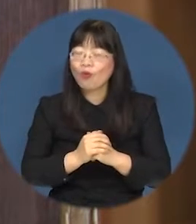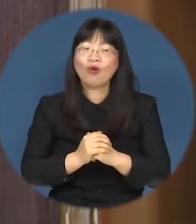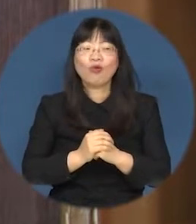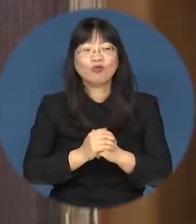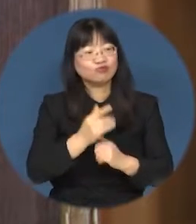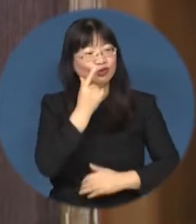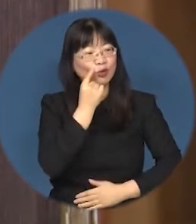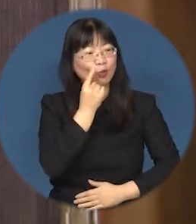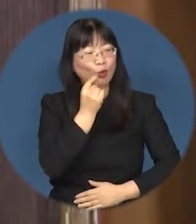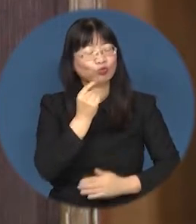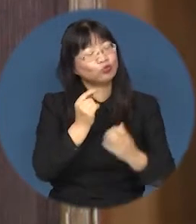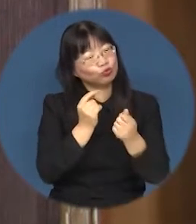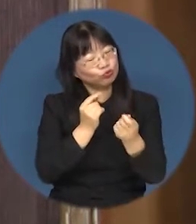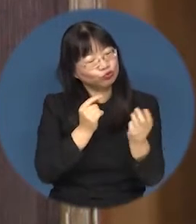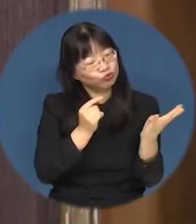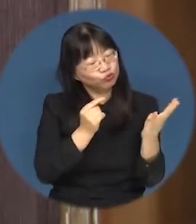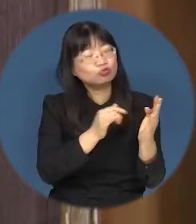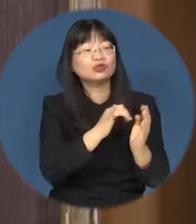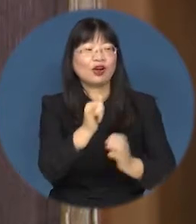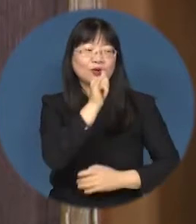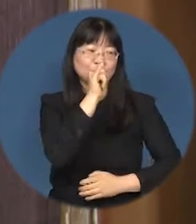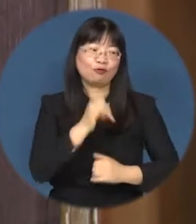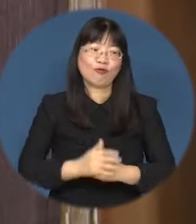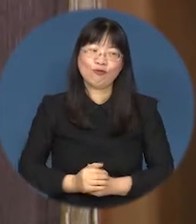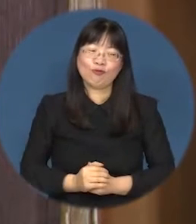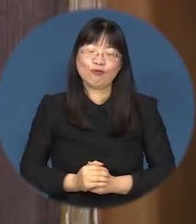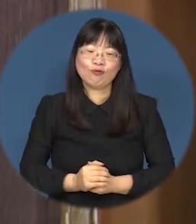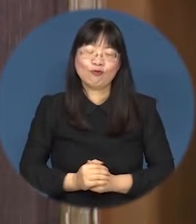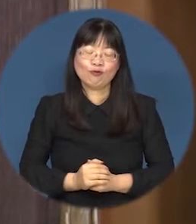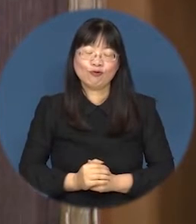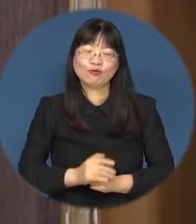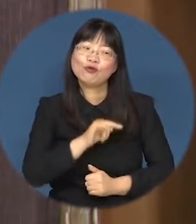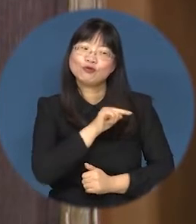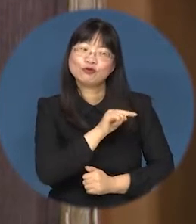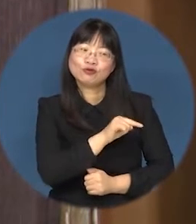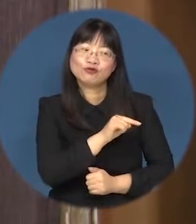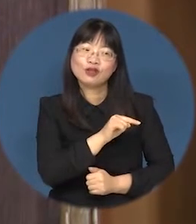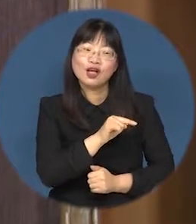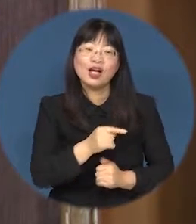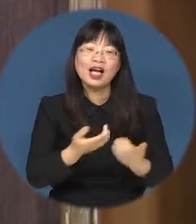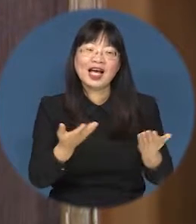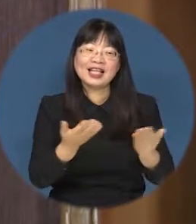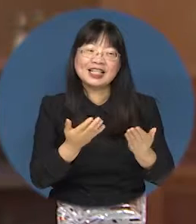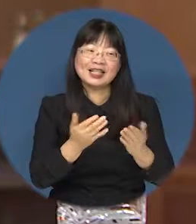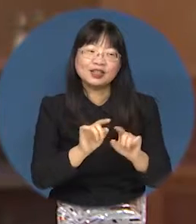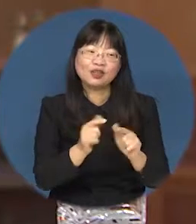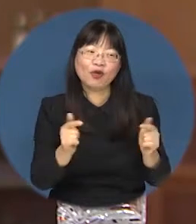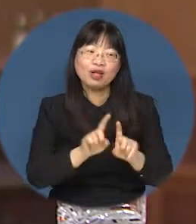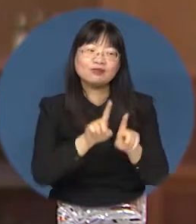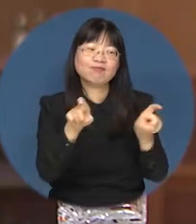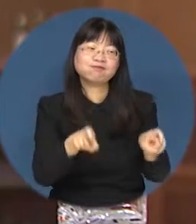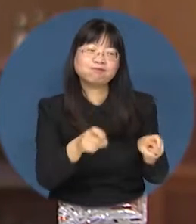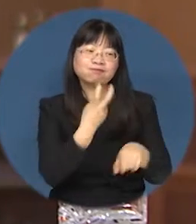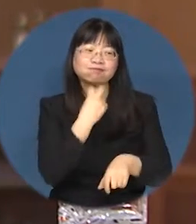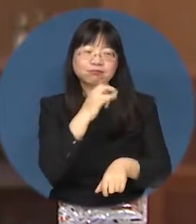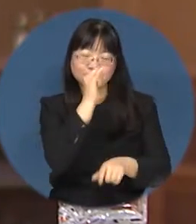한 일본도 몇 명 정도는 있습니다. 그런데 그 친구들은 여러 가지를 같이 하고 있죠. 예. 이번에 이